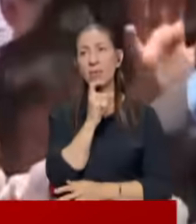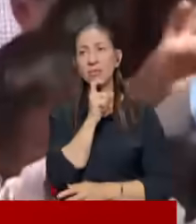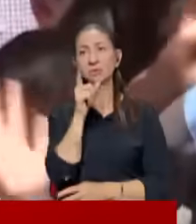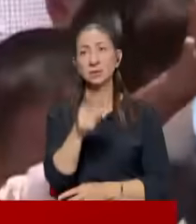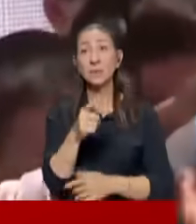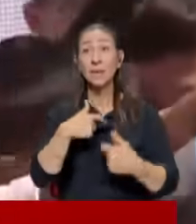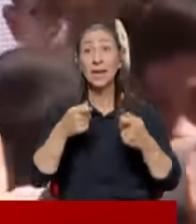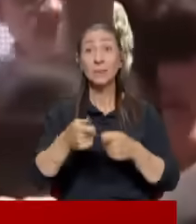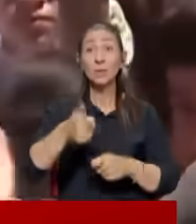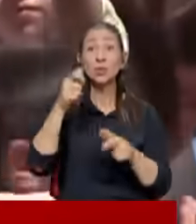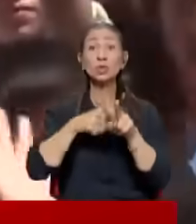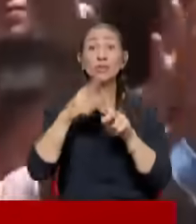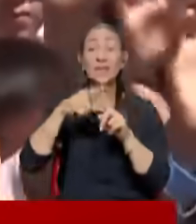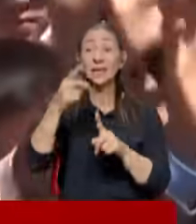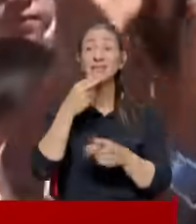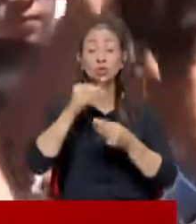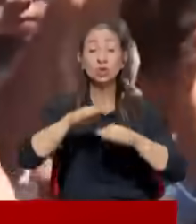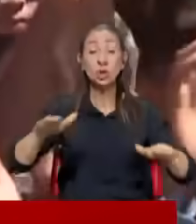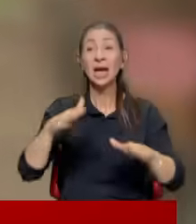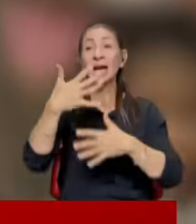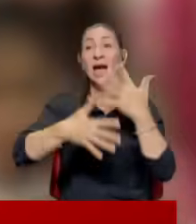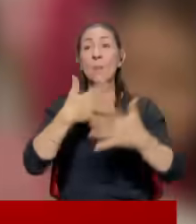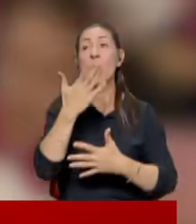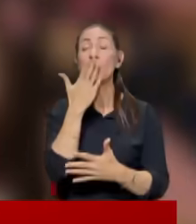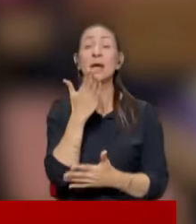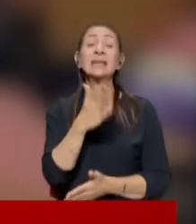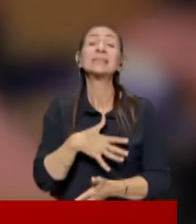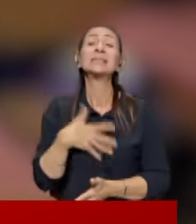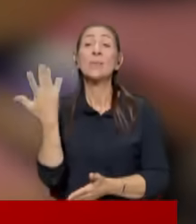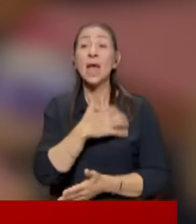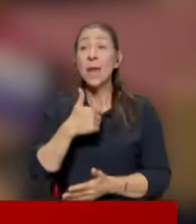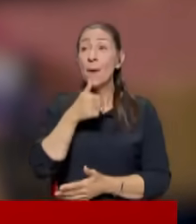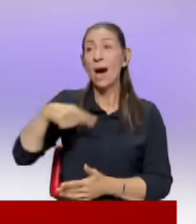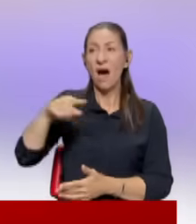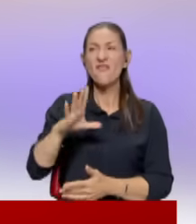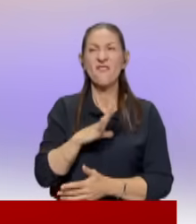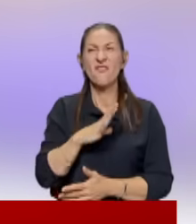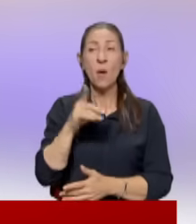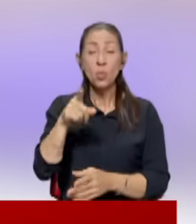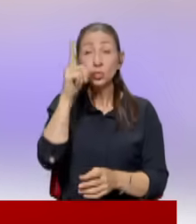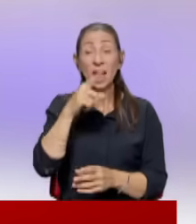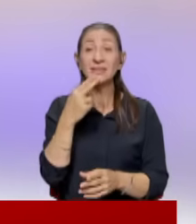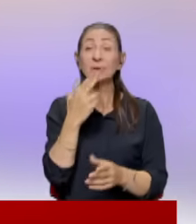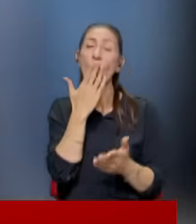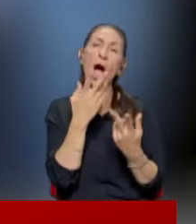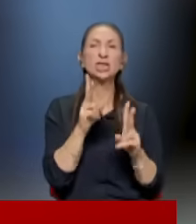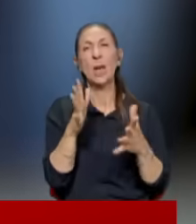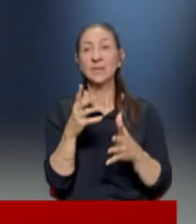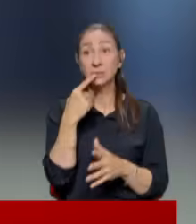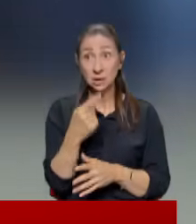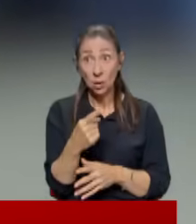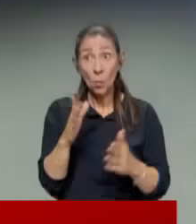tutumdur. Milli Eğitim Bakanı Yusuf Tekin, kız çocuklarını karma eğitimde okutmak istemeyen veliler var. Bunun için kız okulları açabiliriz